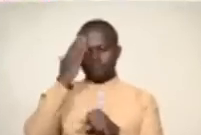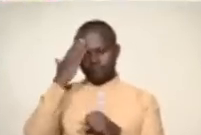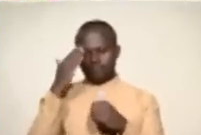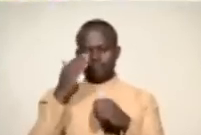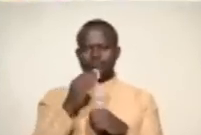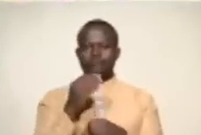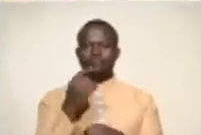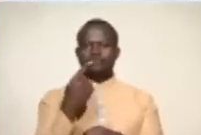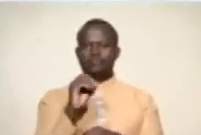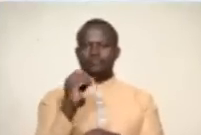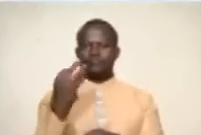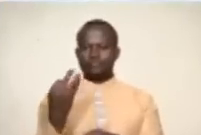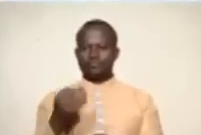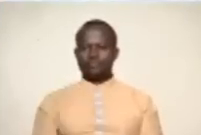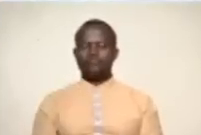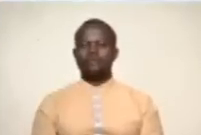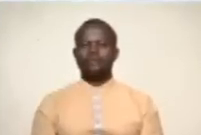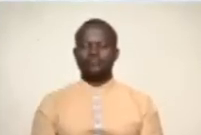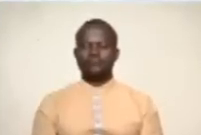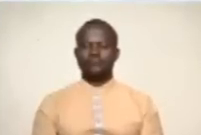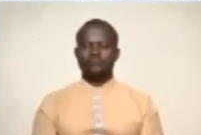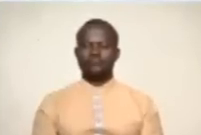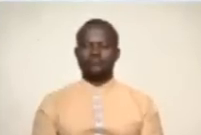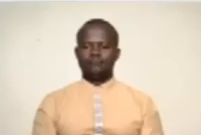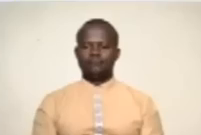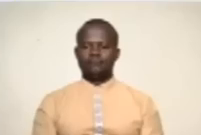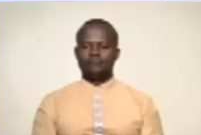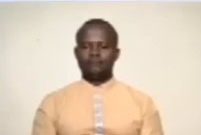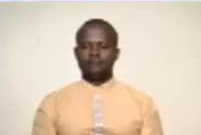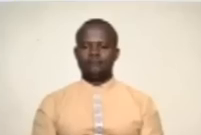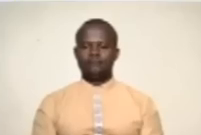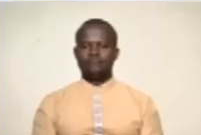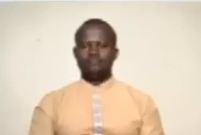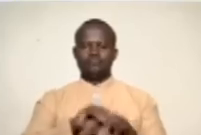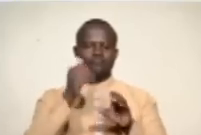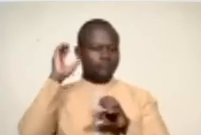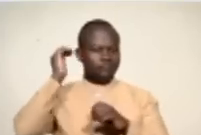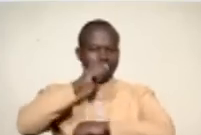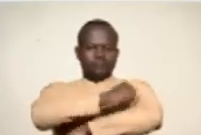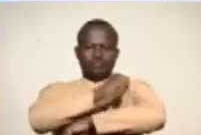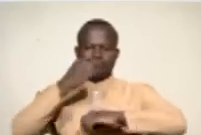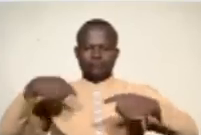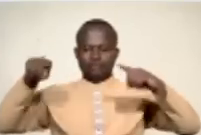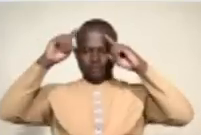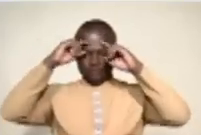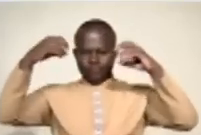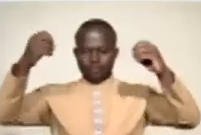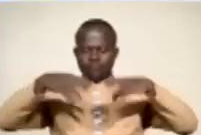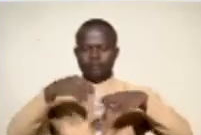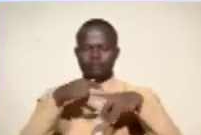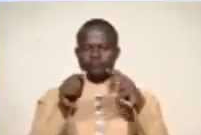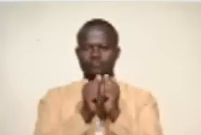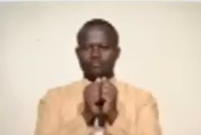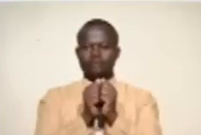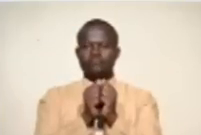ni 103. Kalisa Evariste mu Ntara y'Amajyepfo. Yandi makuru y'abanyeshuri ba Kaminuza ya Kigali ndetse